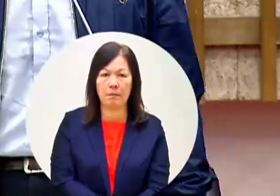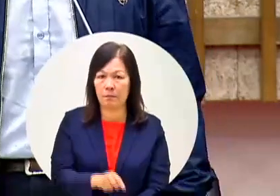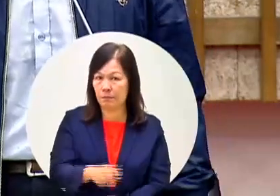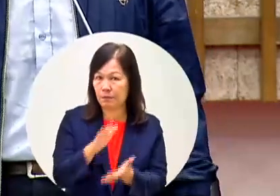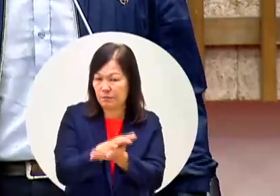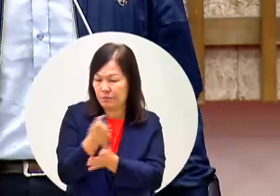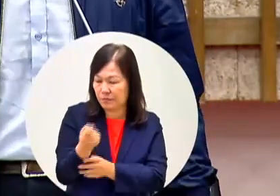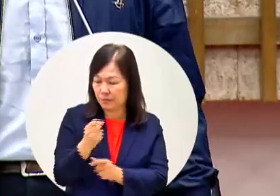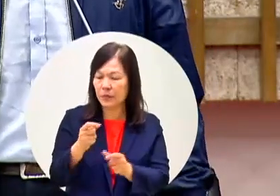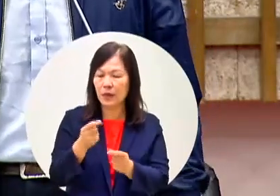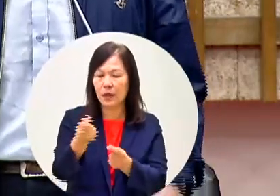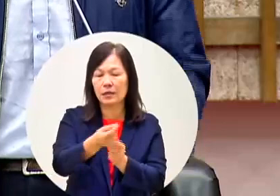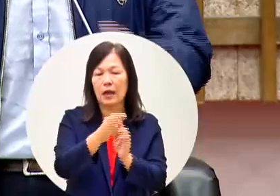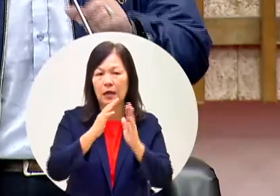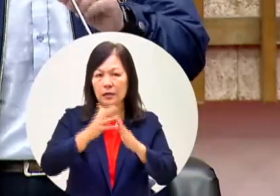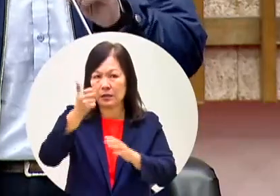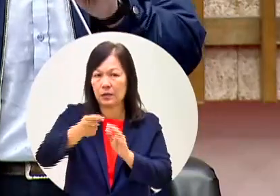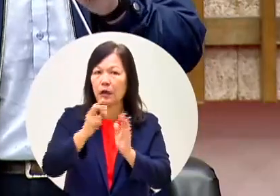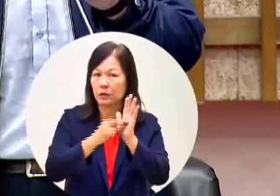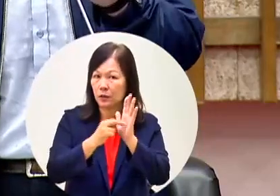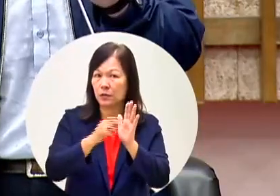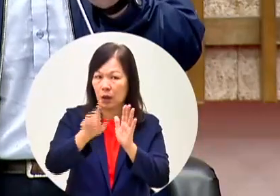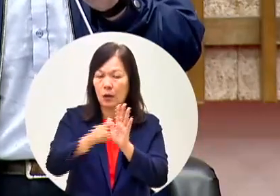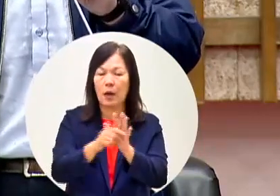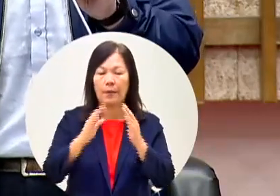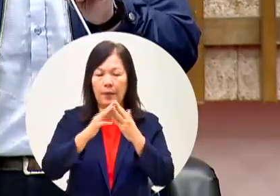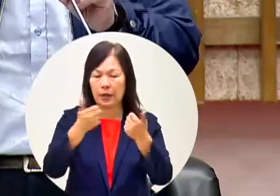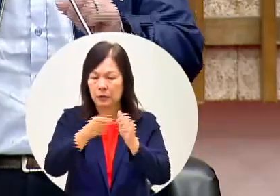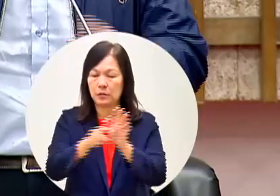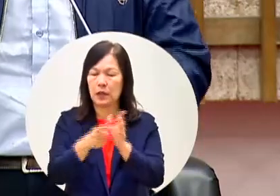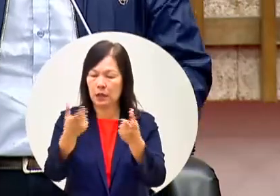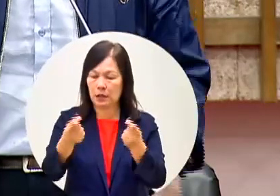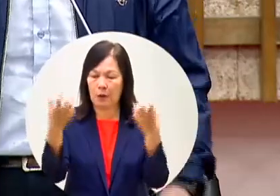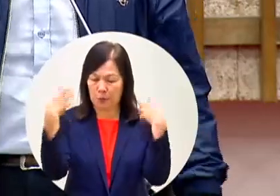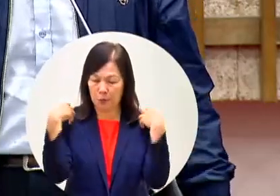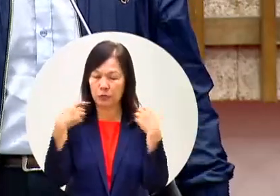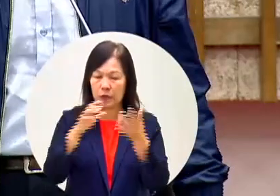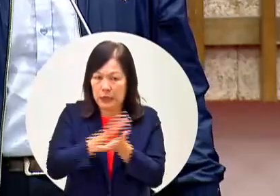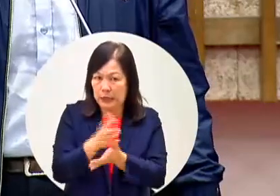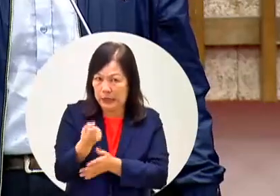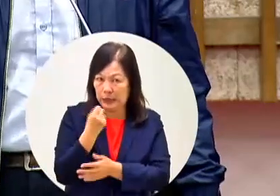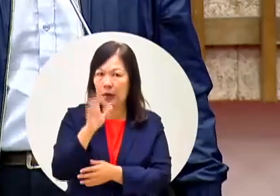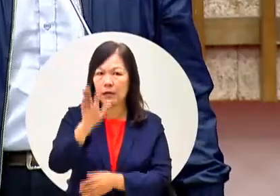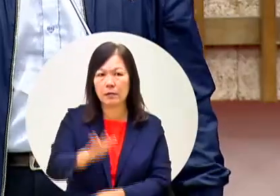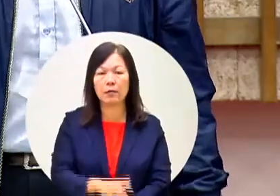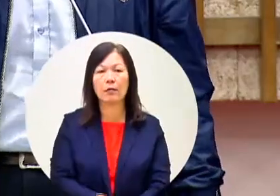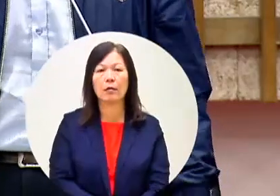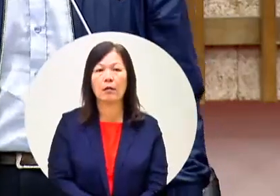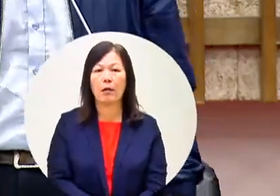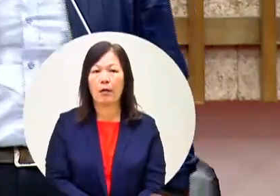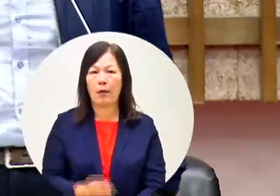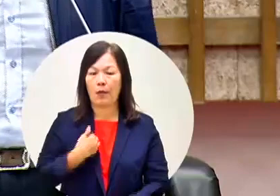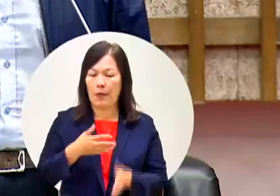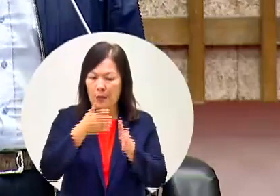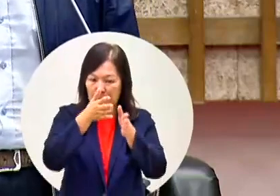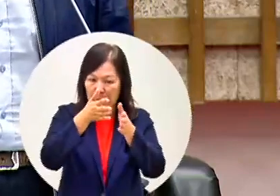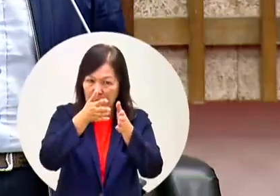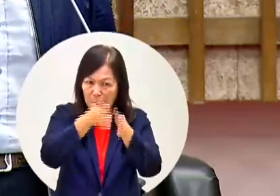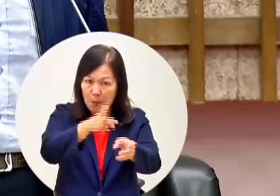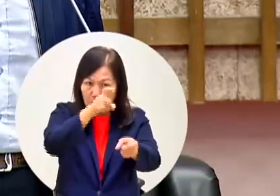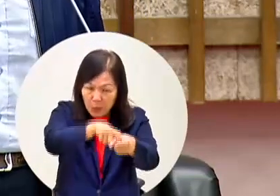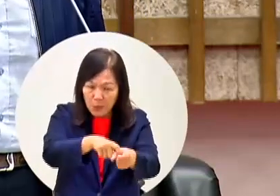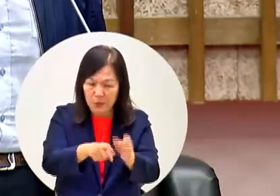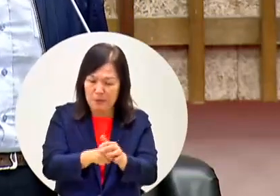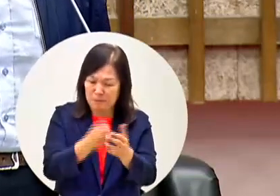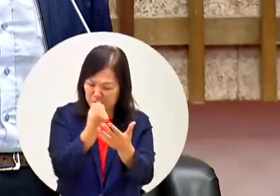也必须承担的很大的一个压力。当然，我们目标决心后面还有一个时间呢、啊。目